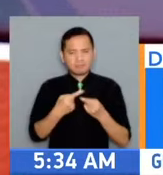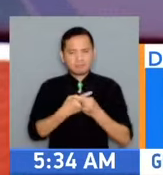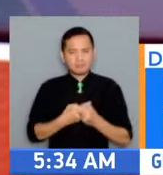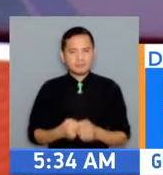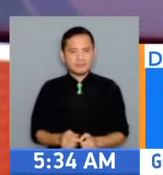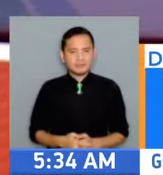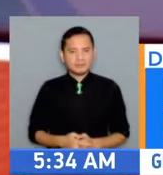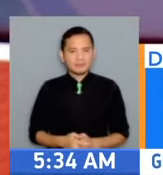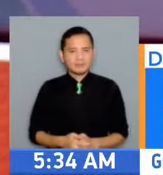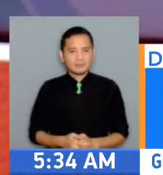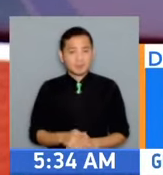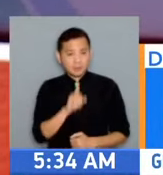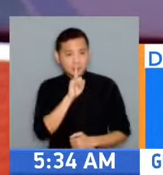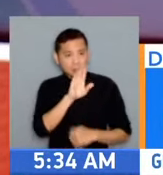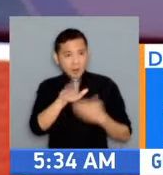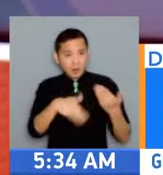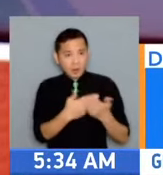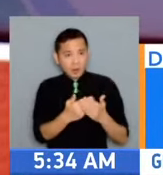nabigyan lahat?